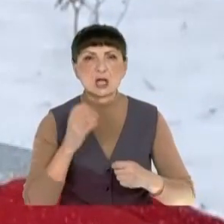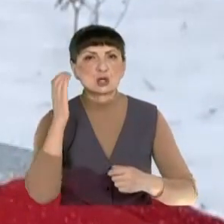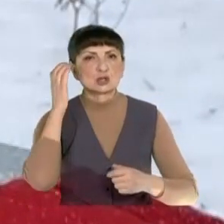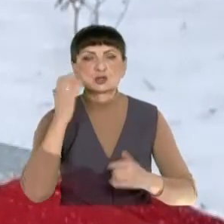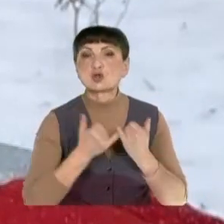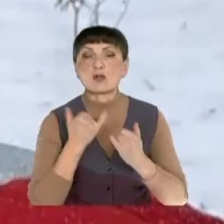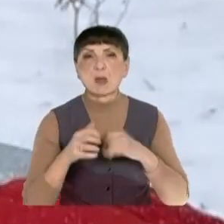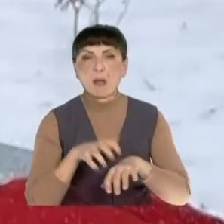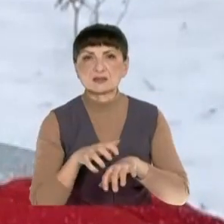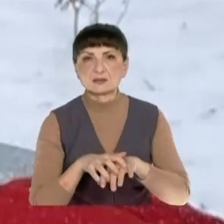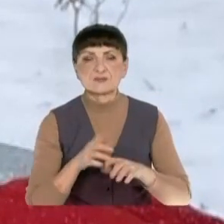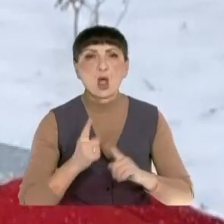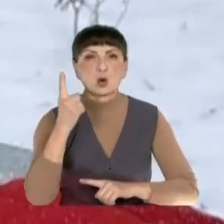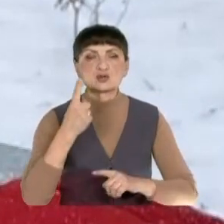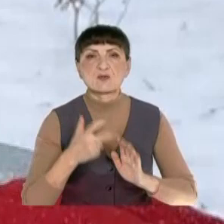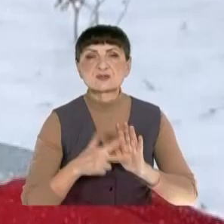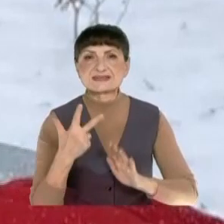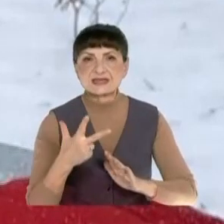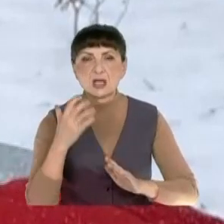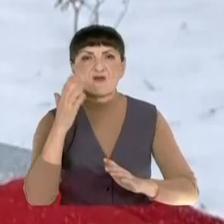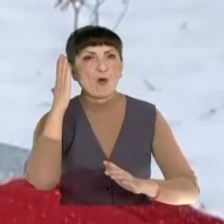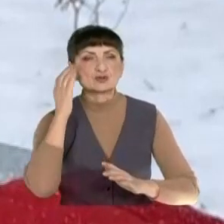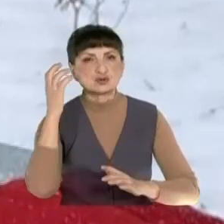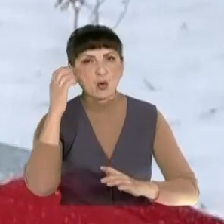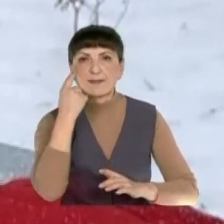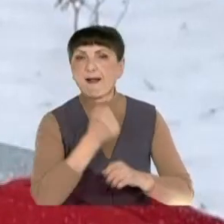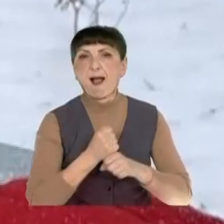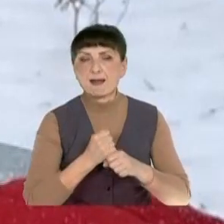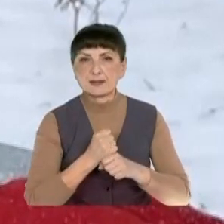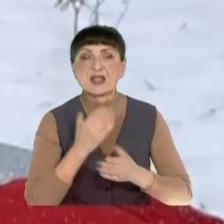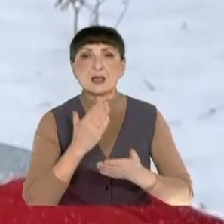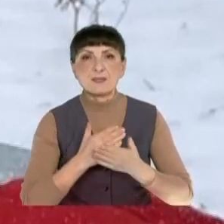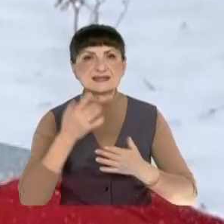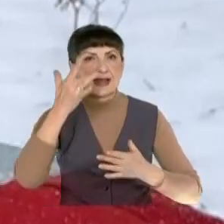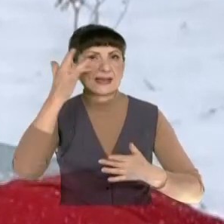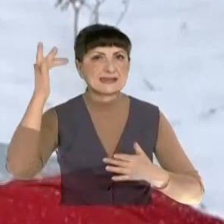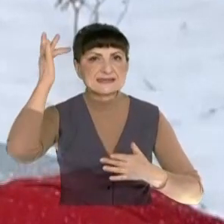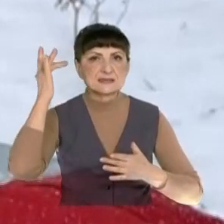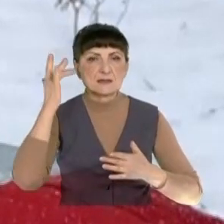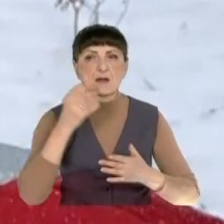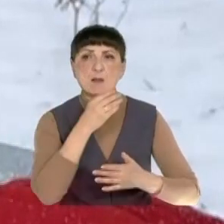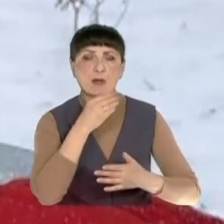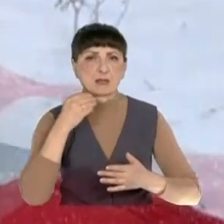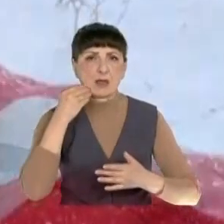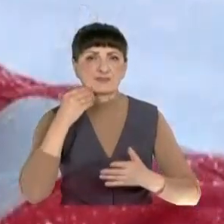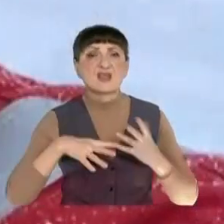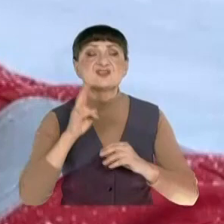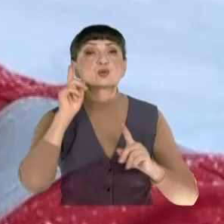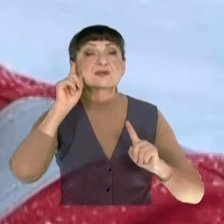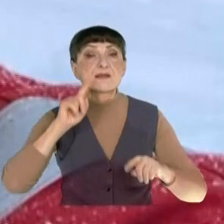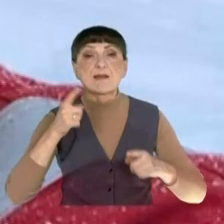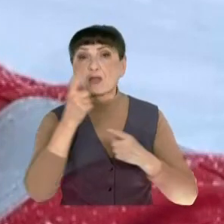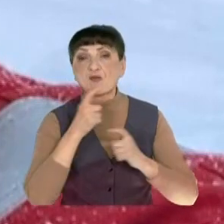Рост 183 сантиметра, черные волосы, карие глаза, имеются залысины и носит бороду. Все, кто